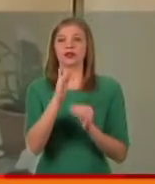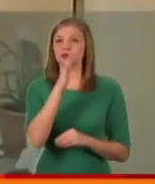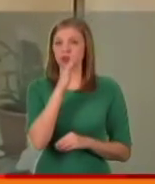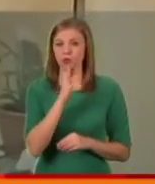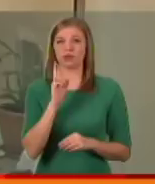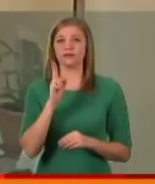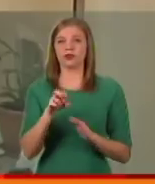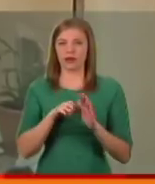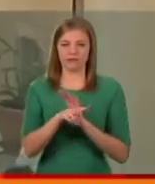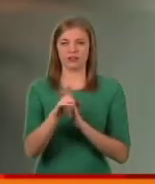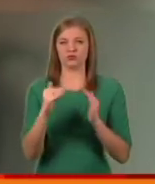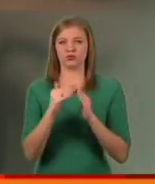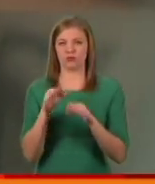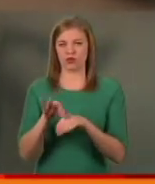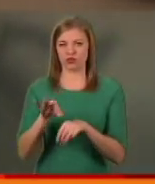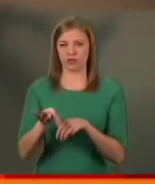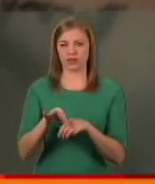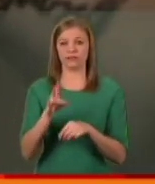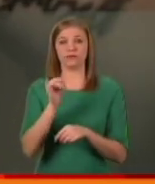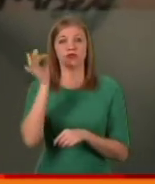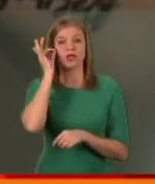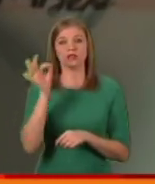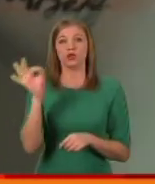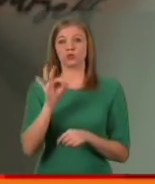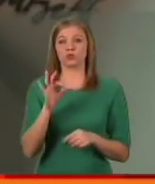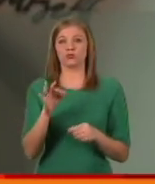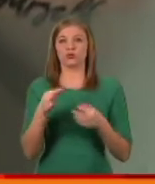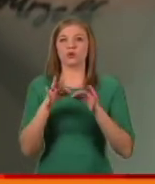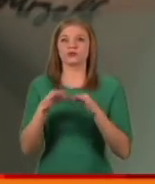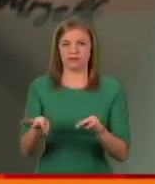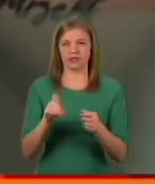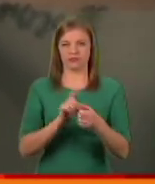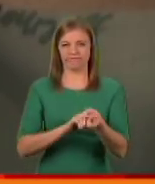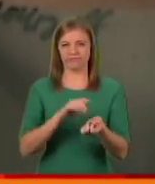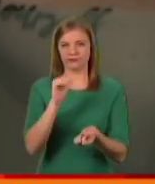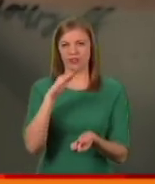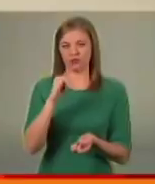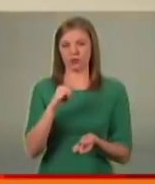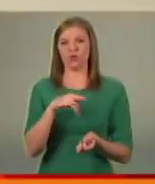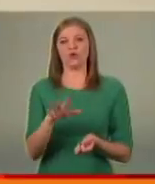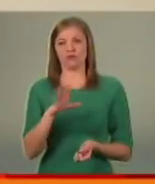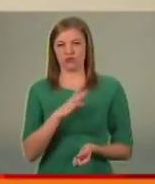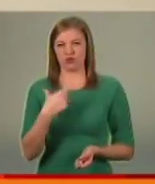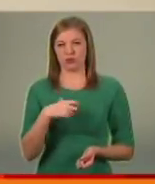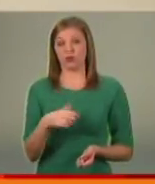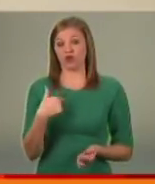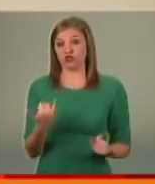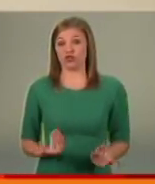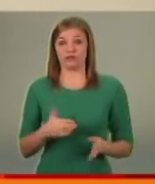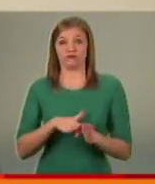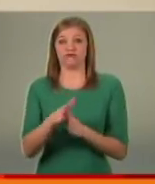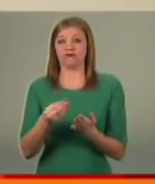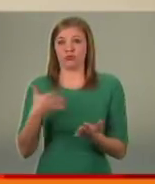років, як вирвалася з домашньої катівні. На згадку про звільнення, татуювання. Будь собою. Я зараз живу повною